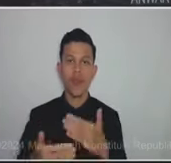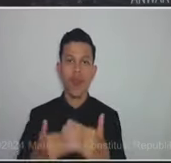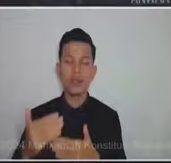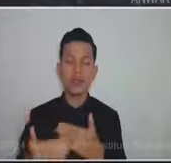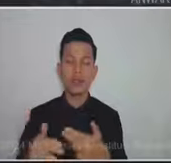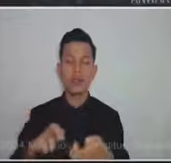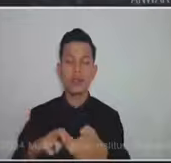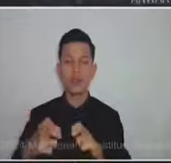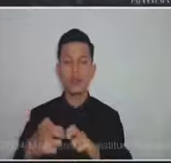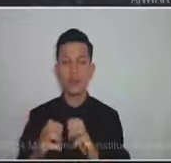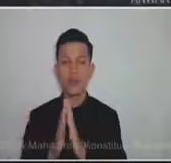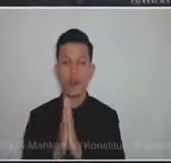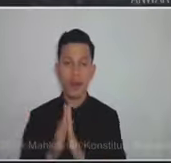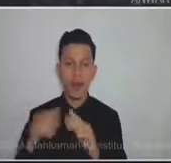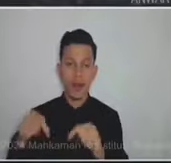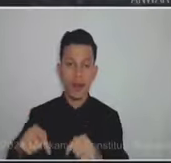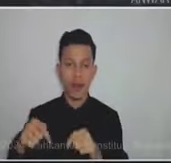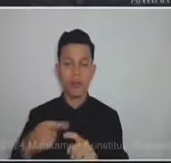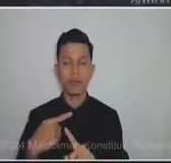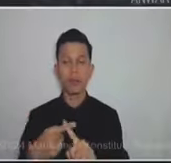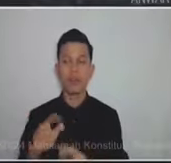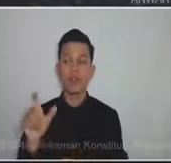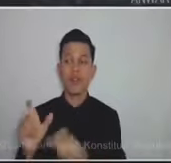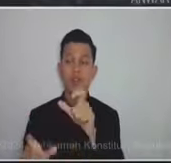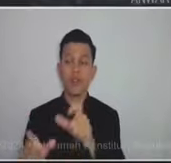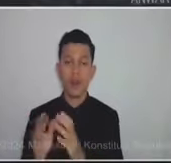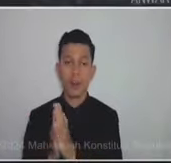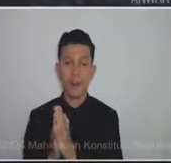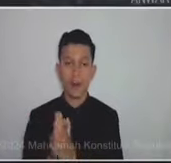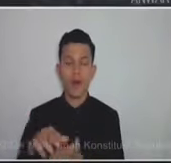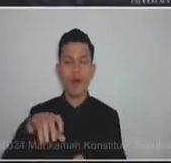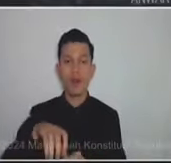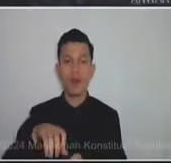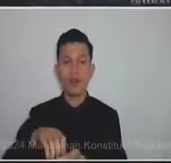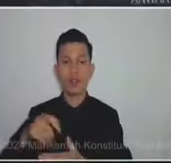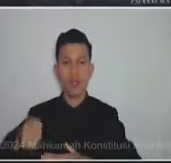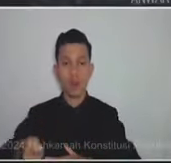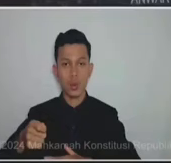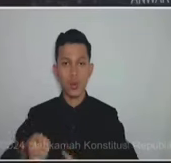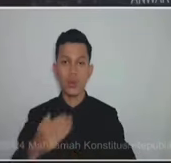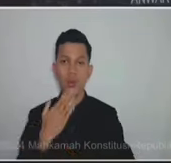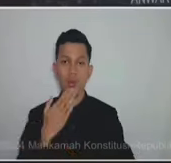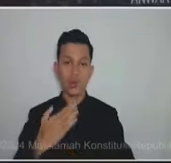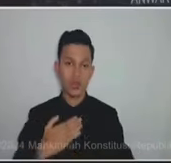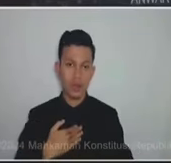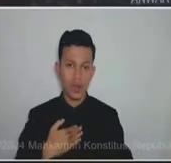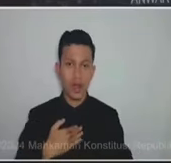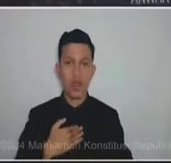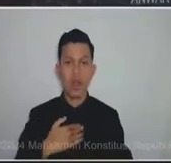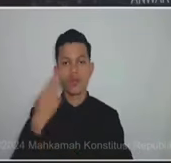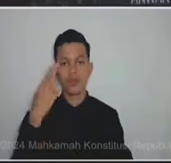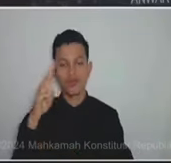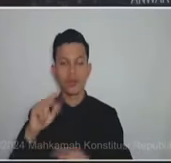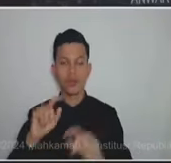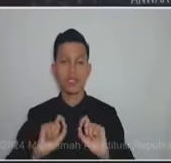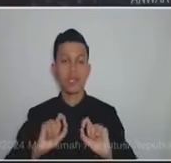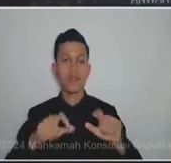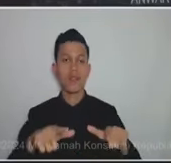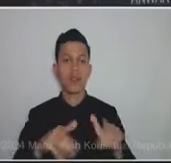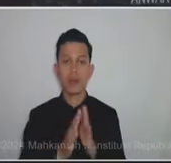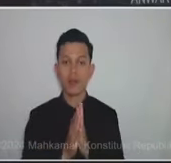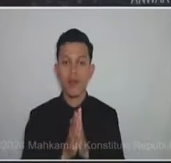pemohon memiliki kedudukan hukum untuk bertindak sebagai pemohon dalam mengajukan permohonan pengujian